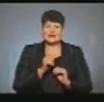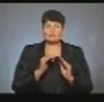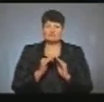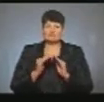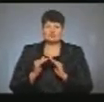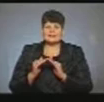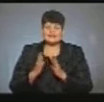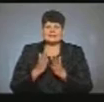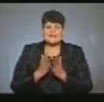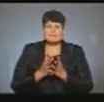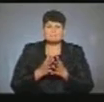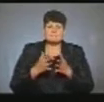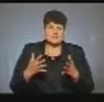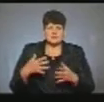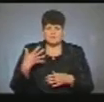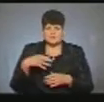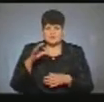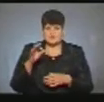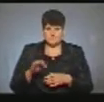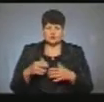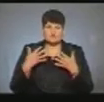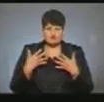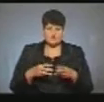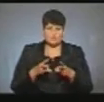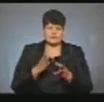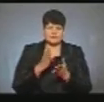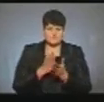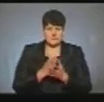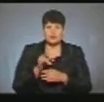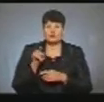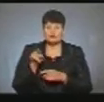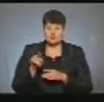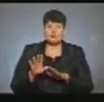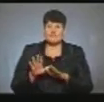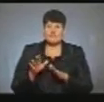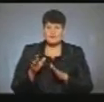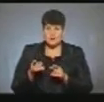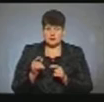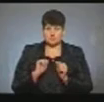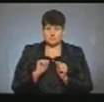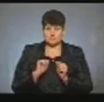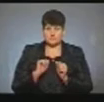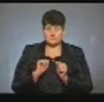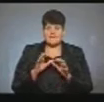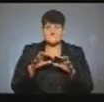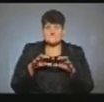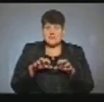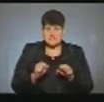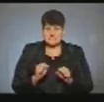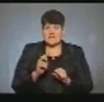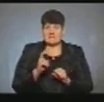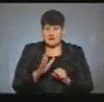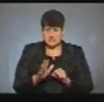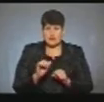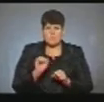де є поза 50% вже індивідуального опалення, то в цьому випадку власник квартири